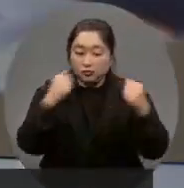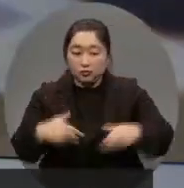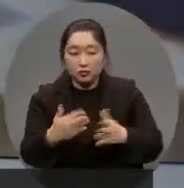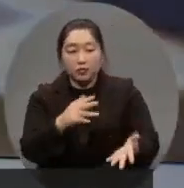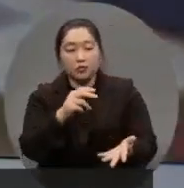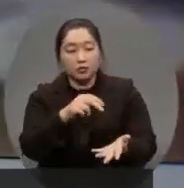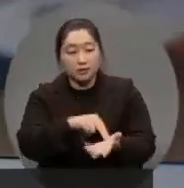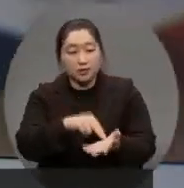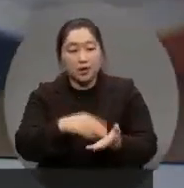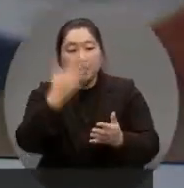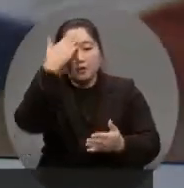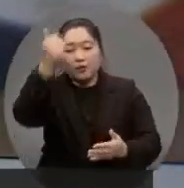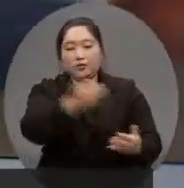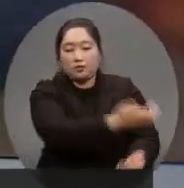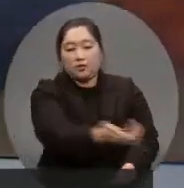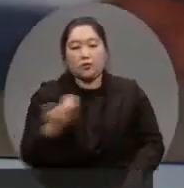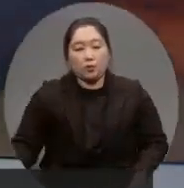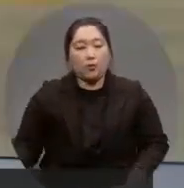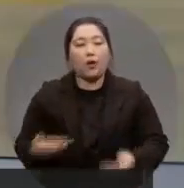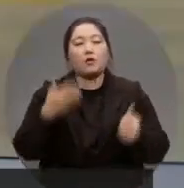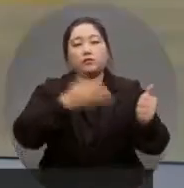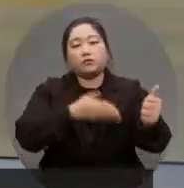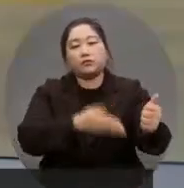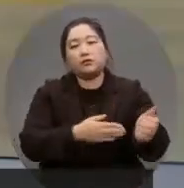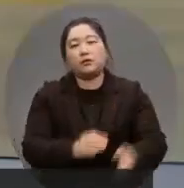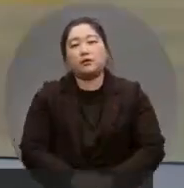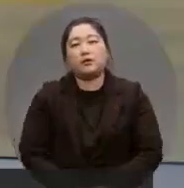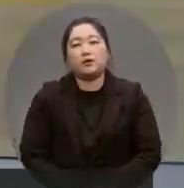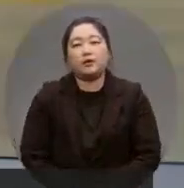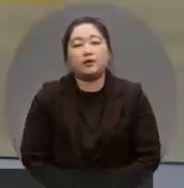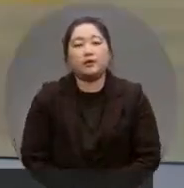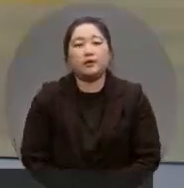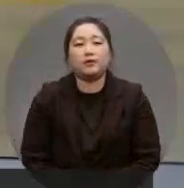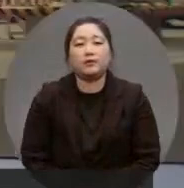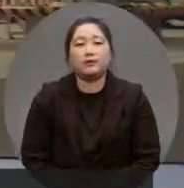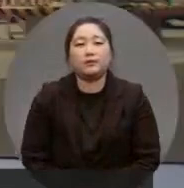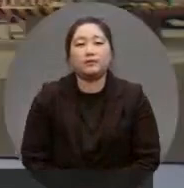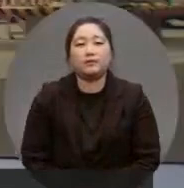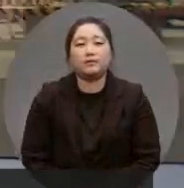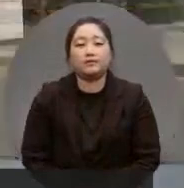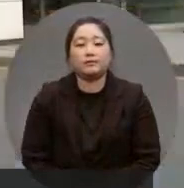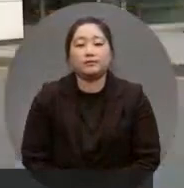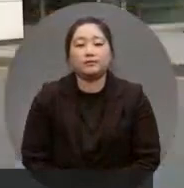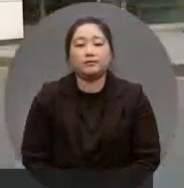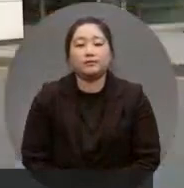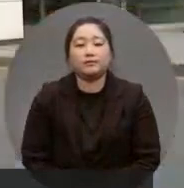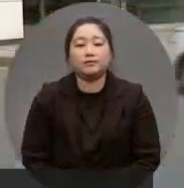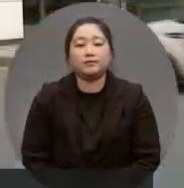아예 본사를 옮겨달라고 요청했습니다. 김대웅 기자입니다.